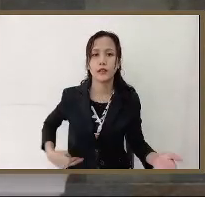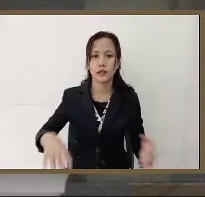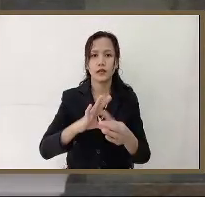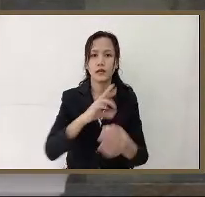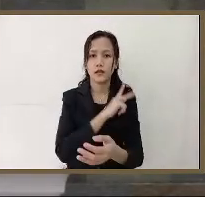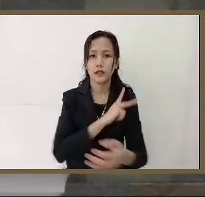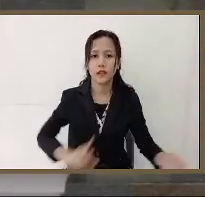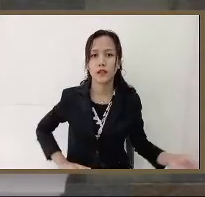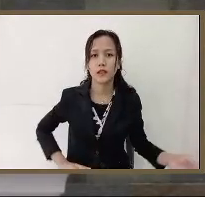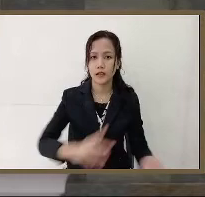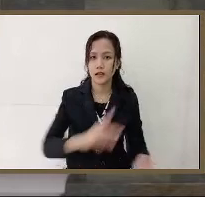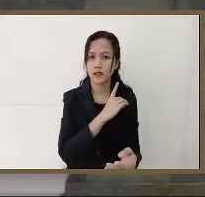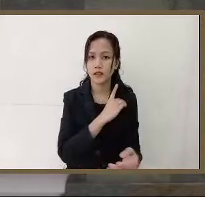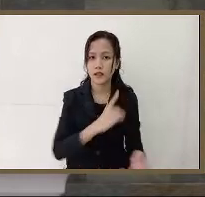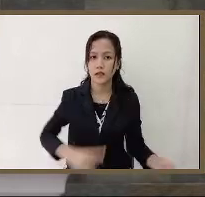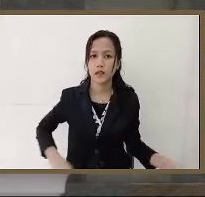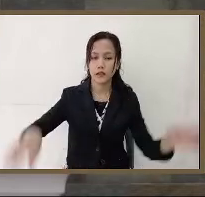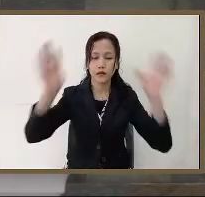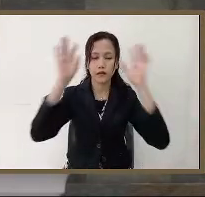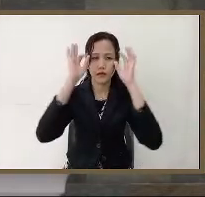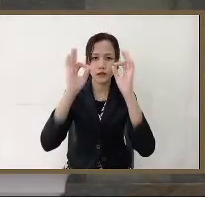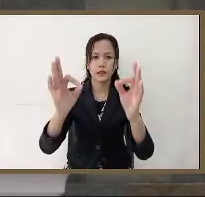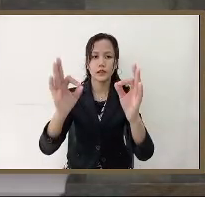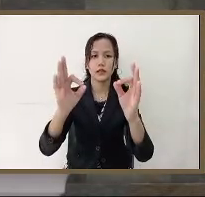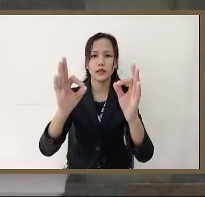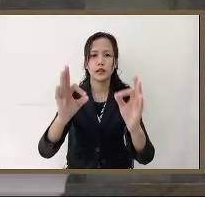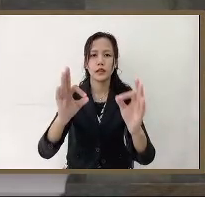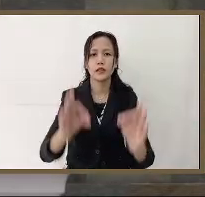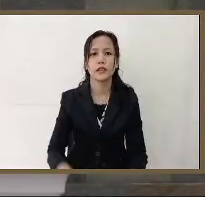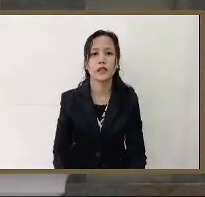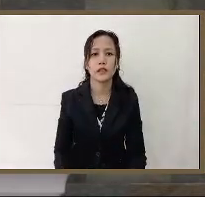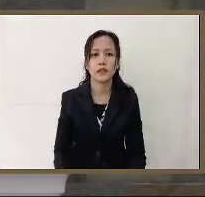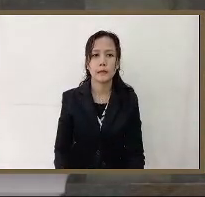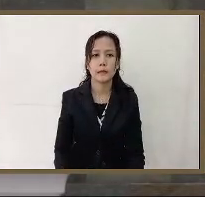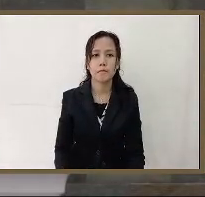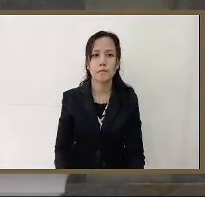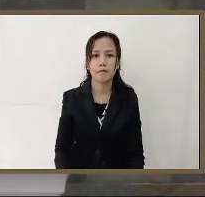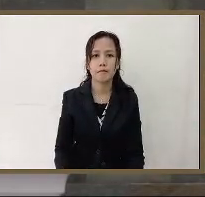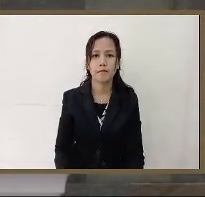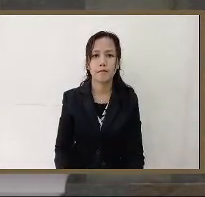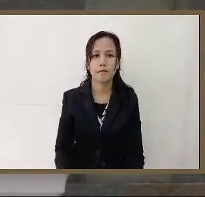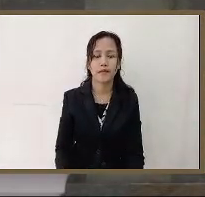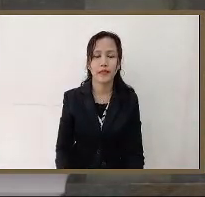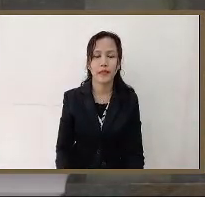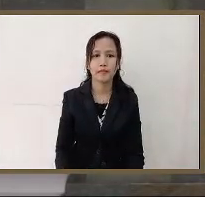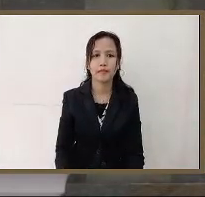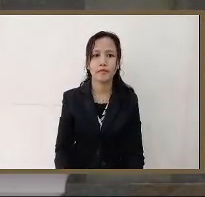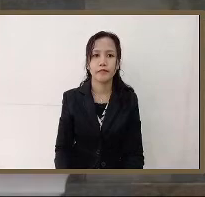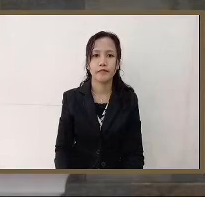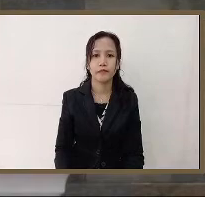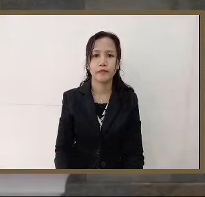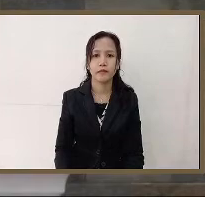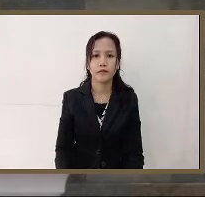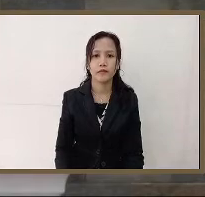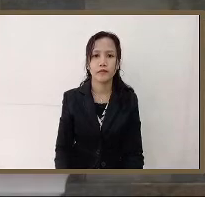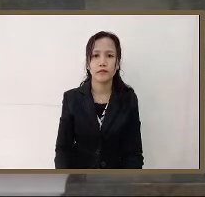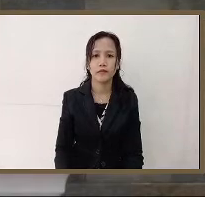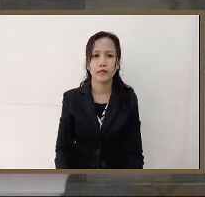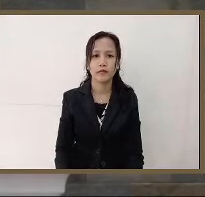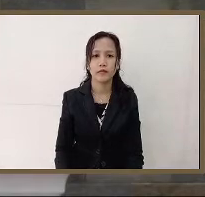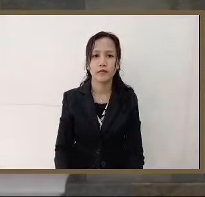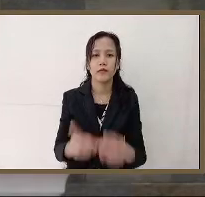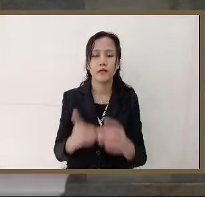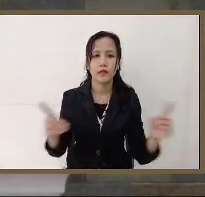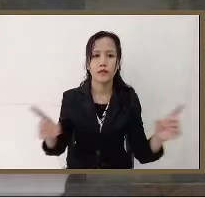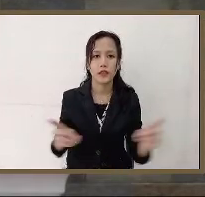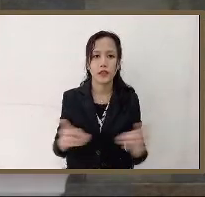ito nakafocus. That nahati po ito sa dalawa at pag inidetalye natin yung pangyayari, nahati po ito sa tatlong pangyayari.